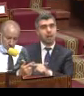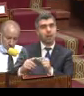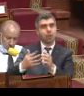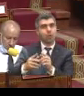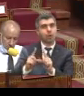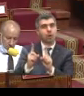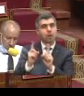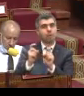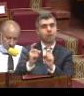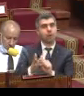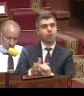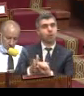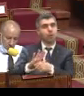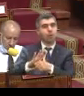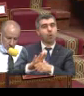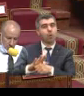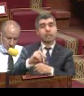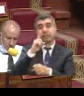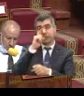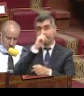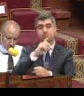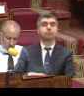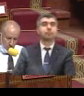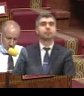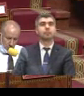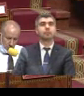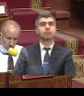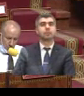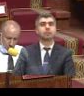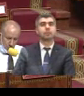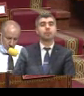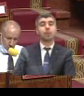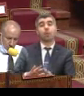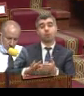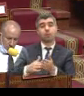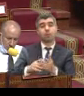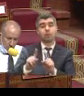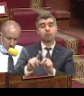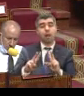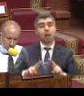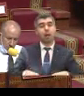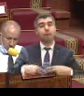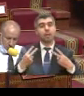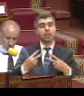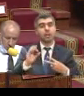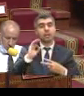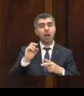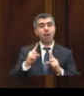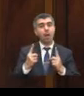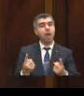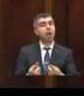جائحة كوفيد-19 الخطير، والتي من شأنها أن تهدد نمط حياتنا وعيشنا